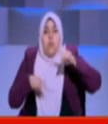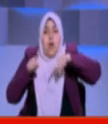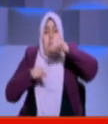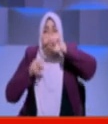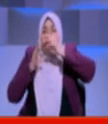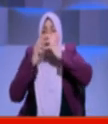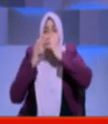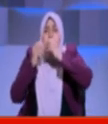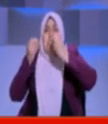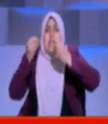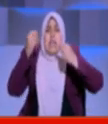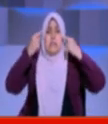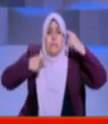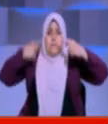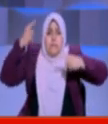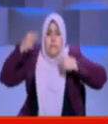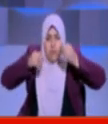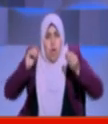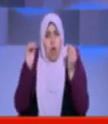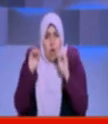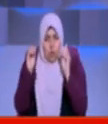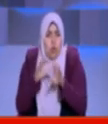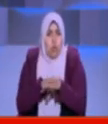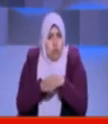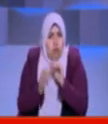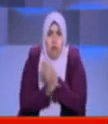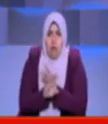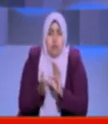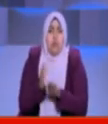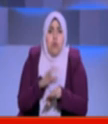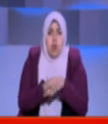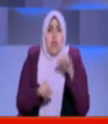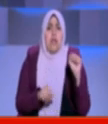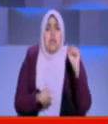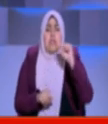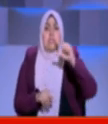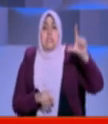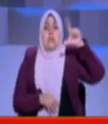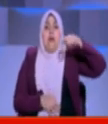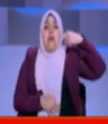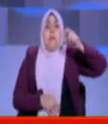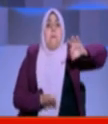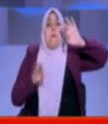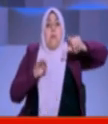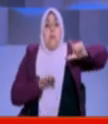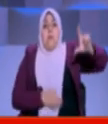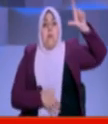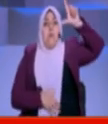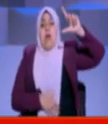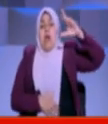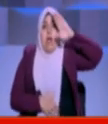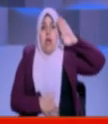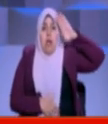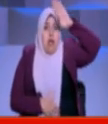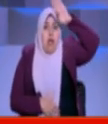واضحة. هذا جانب. الجانب الآخر مسألة الآن السيد رئيس الجمهورية عندما يبارك أو يصف السيد